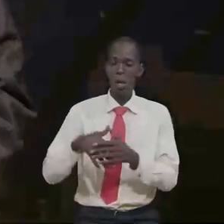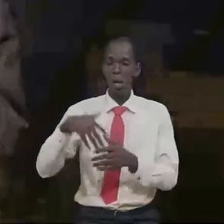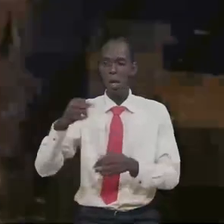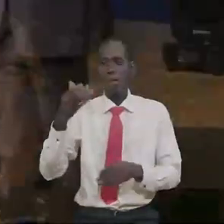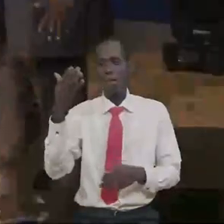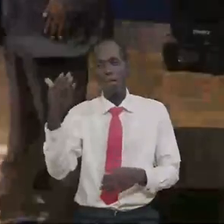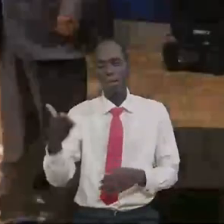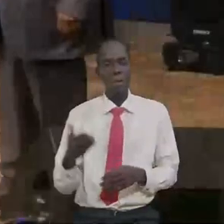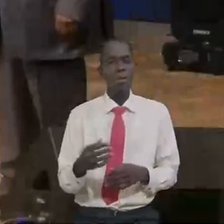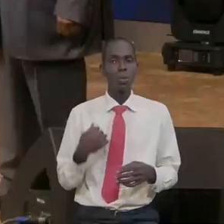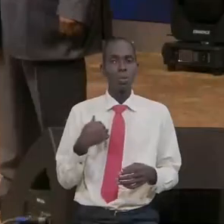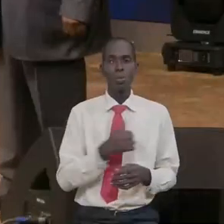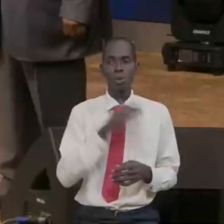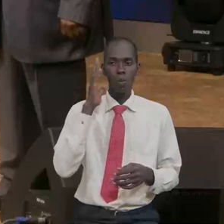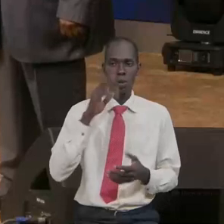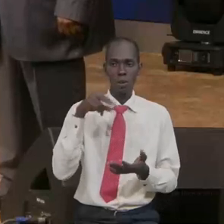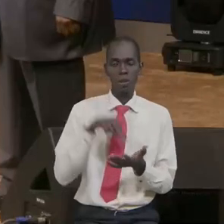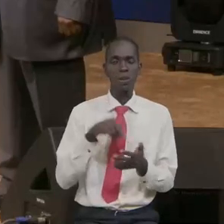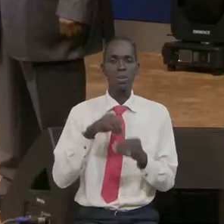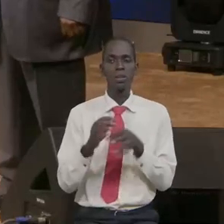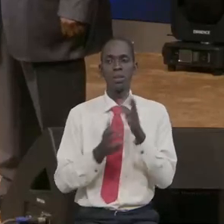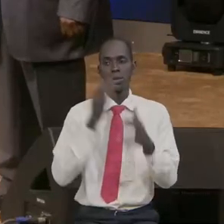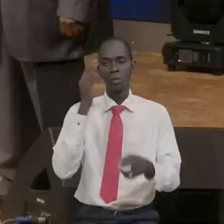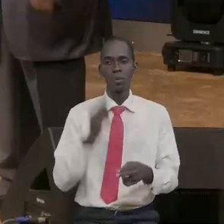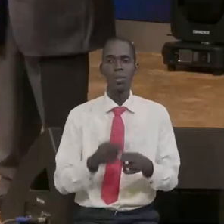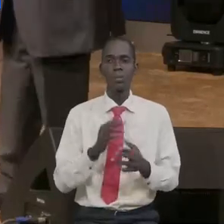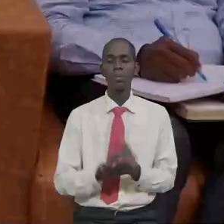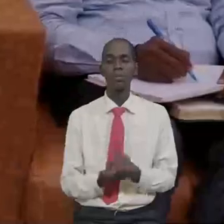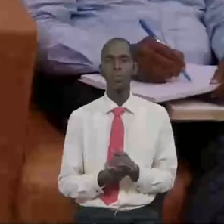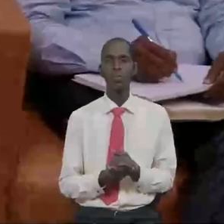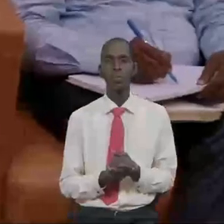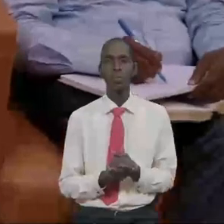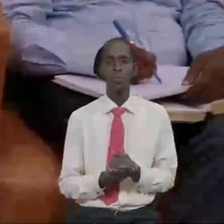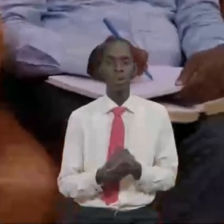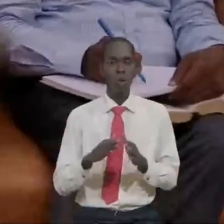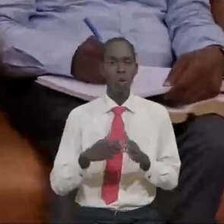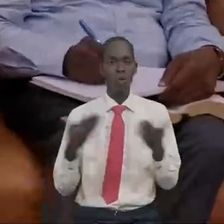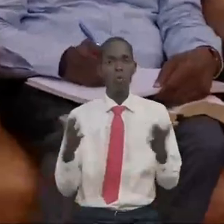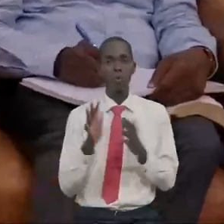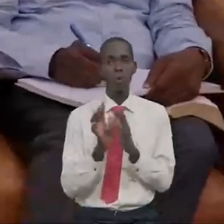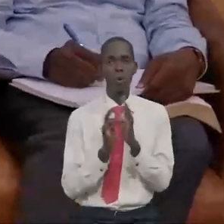que nous allons tenir ferme au nom de Jésus-Christ. Prière, ouvrez la Bible avec moi.